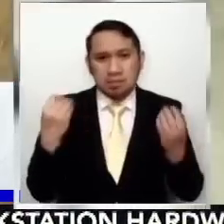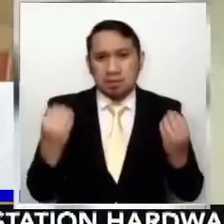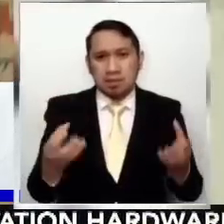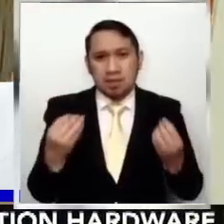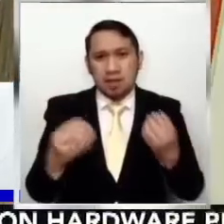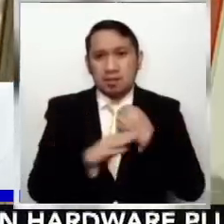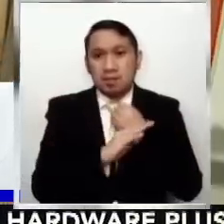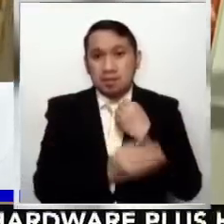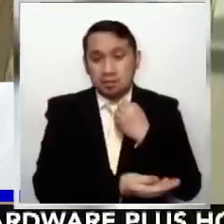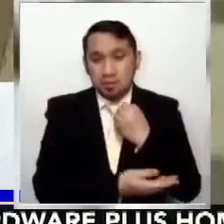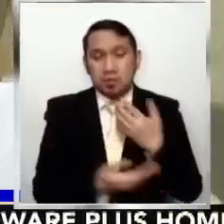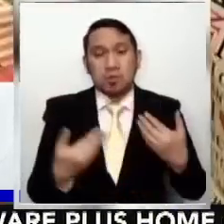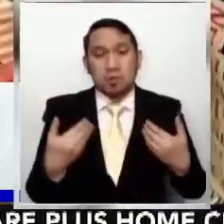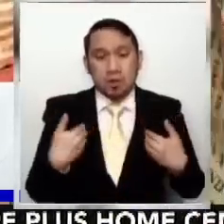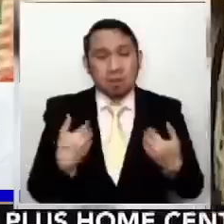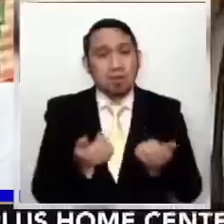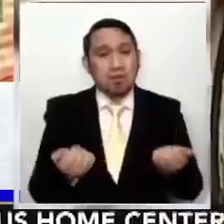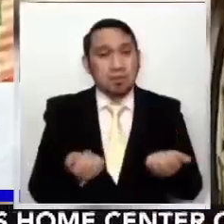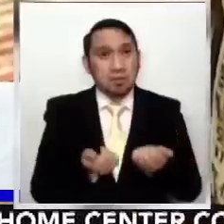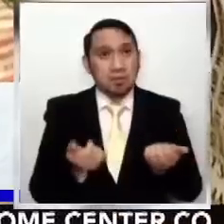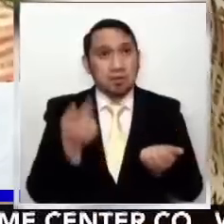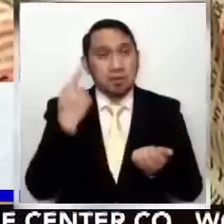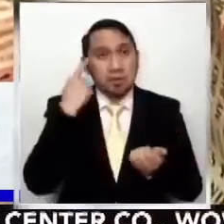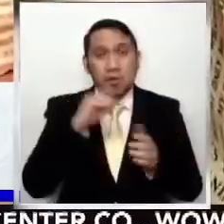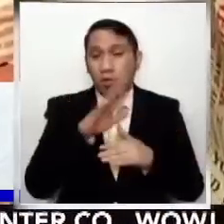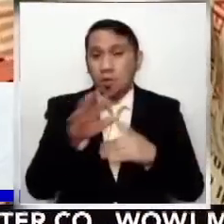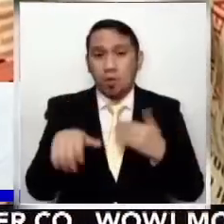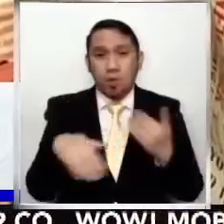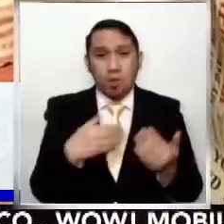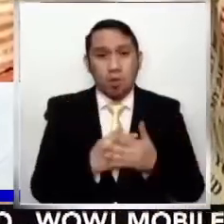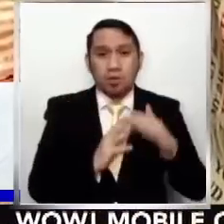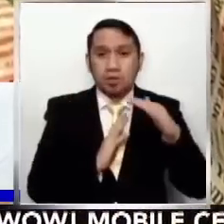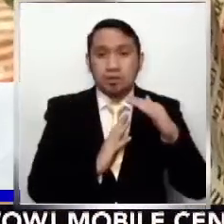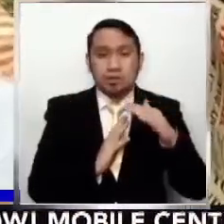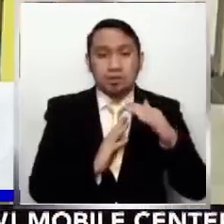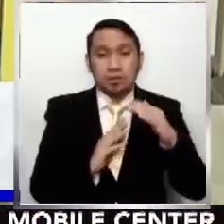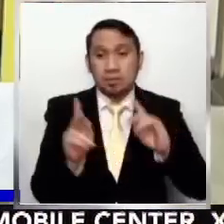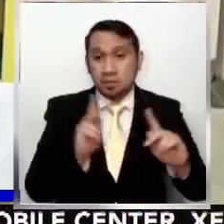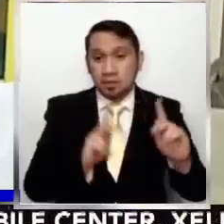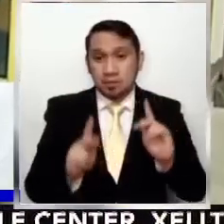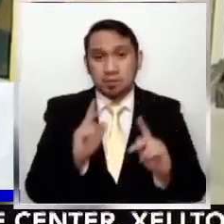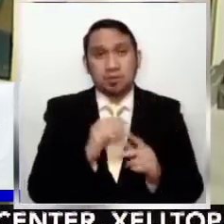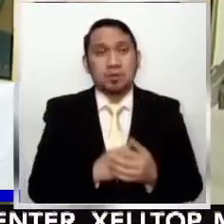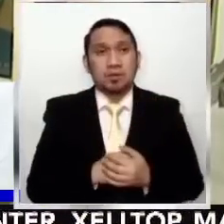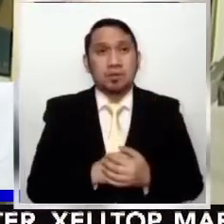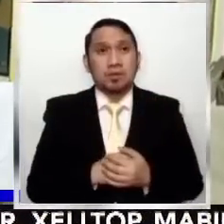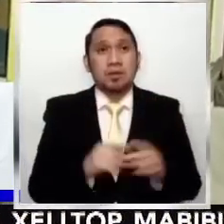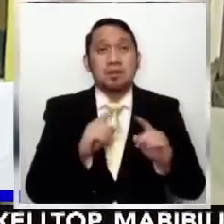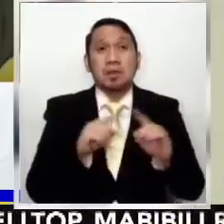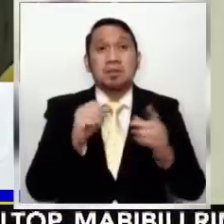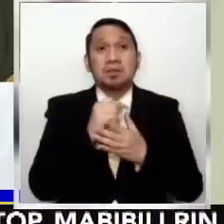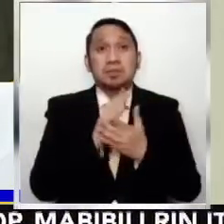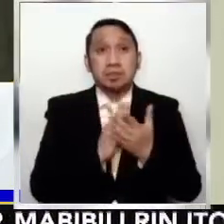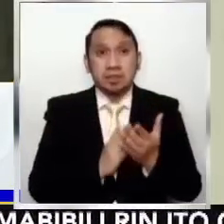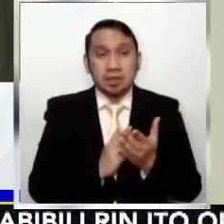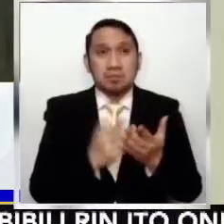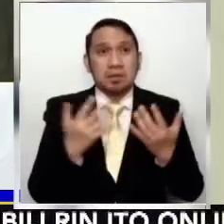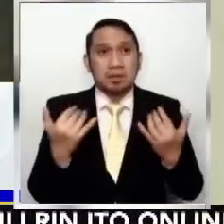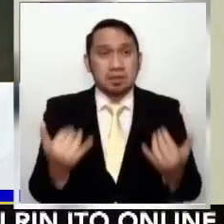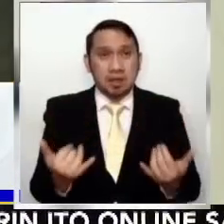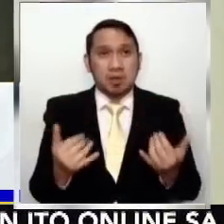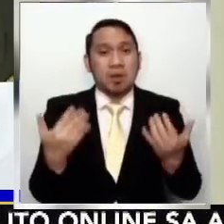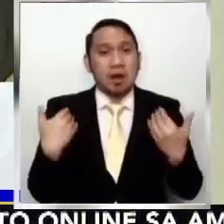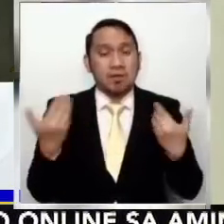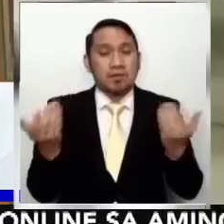ng espasyo para sa bagahe ng lahat ng pasahero at para maalwal din ang biyahe. Pero ang iba kasi, ngayon lang ang pagkakataon na